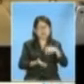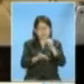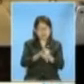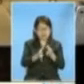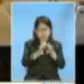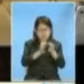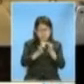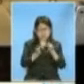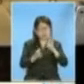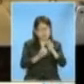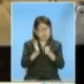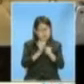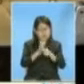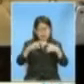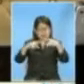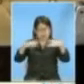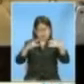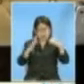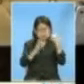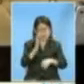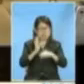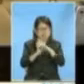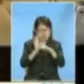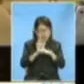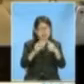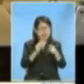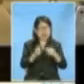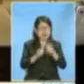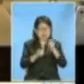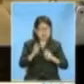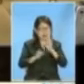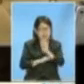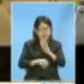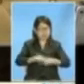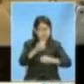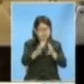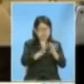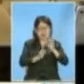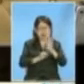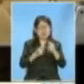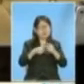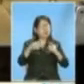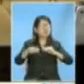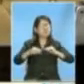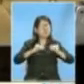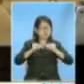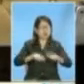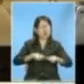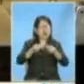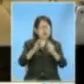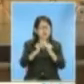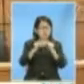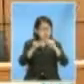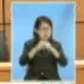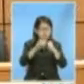ซึ่งจริงๆแล้วอธิบายไม่ได้แต่ก็อรุ่มอร่วยเพื่อให้การประชุมดำเนินไปด้วยดีนะครับแล้วท่าน